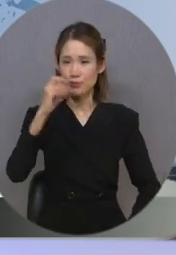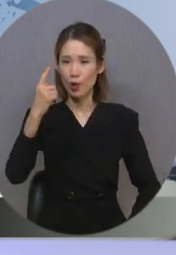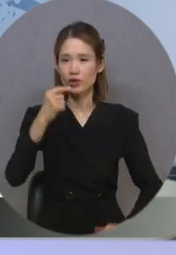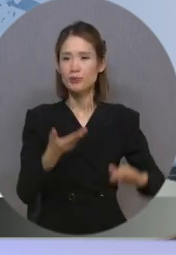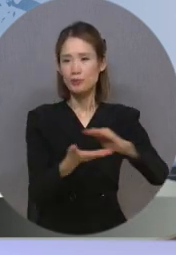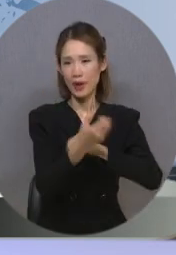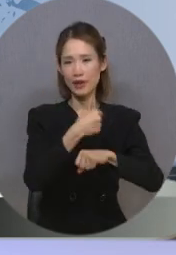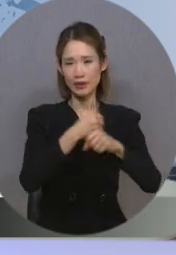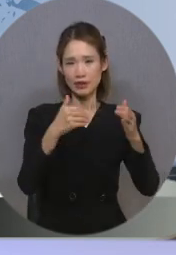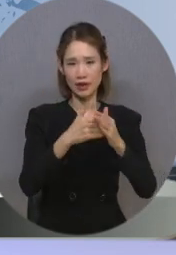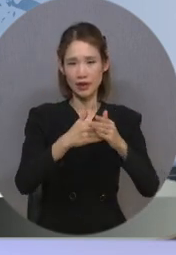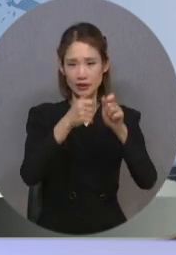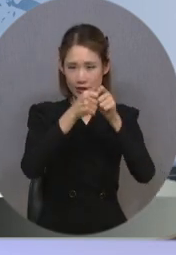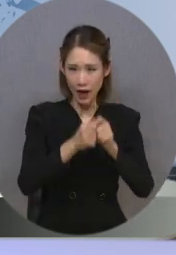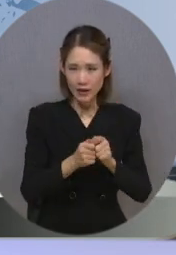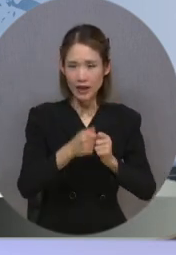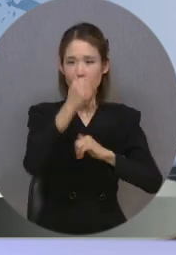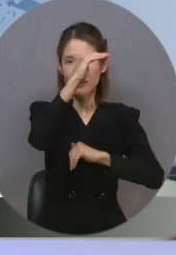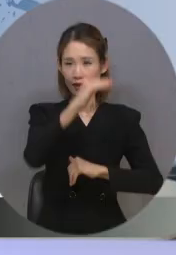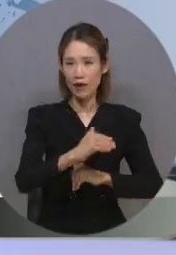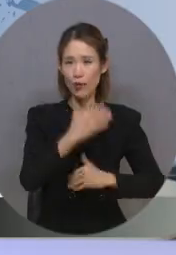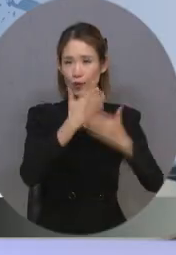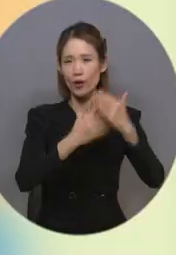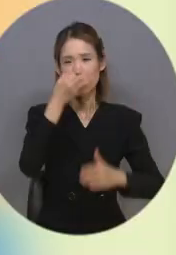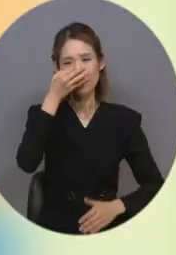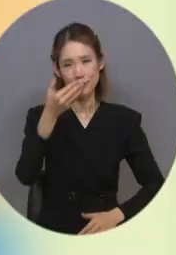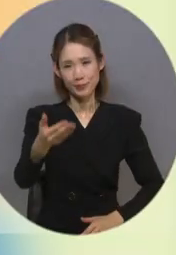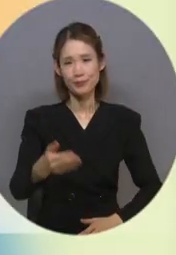자세한 내용 화면 통해 전해드립니다